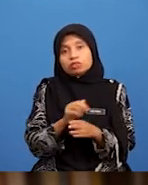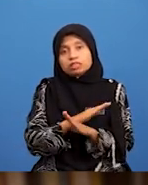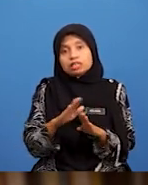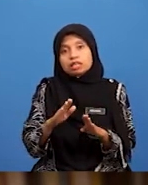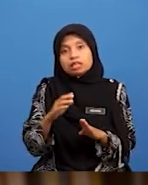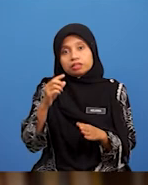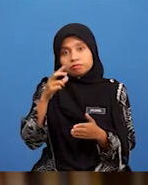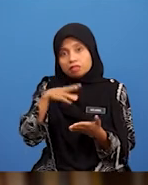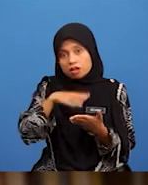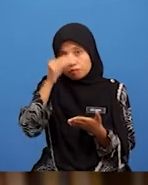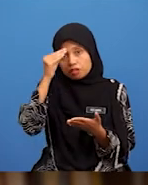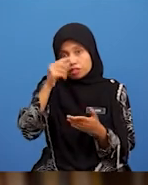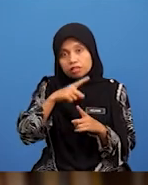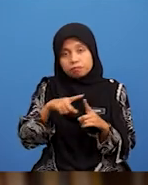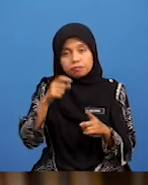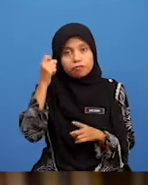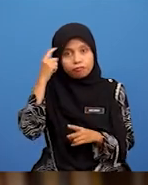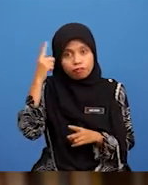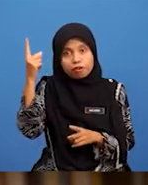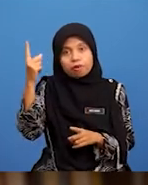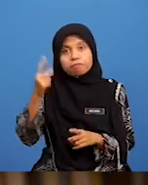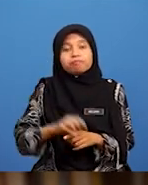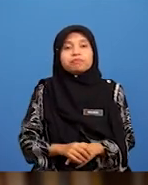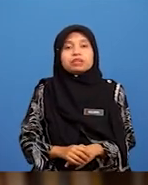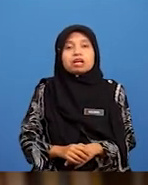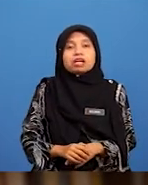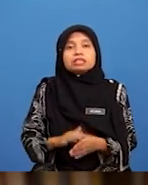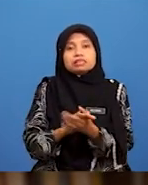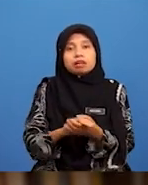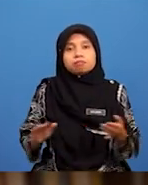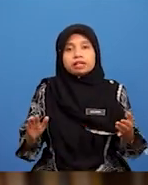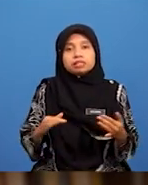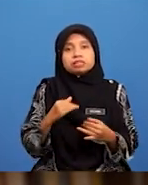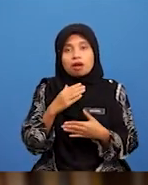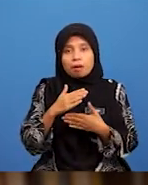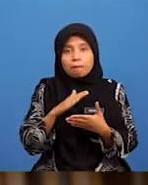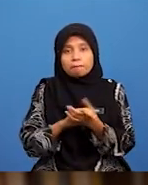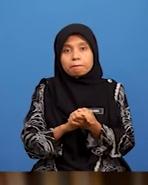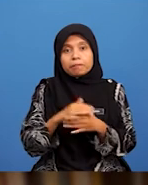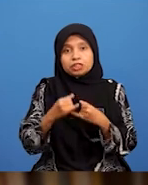jangan hafal tapi faham. Selamat maju jaya